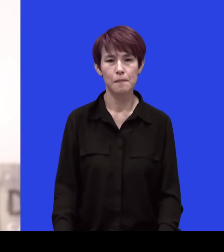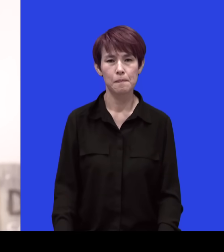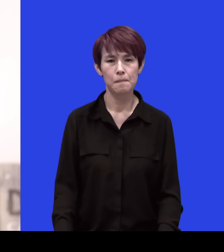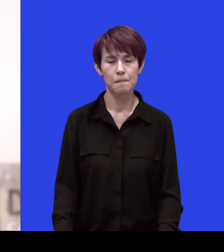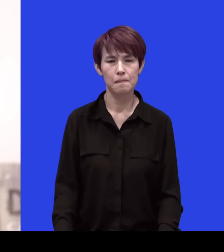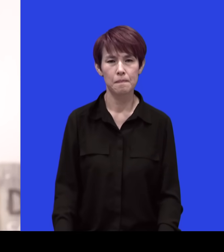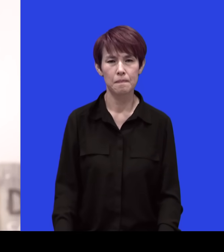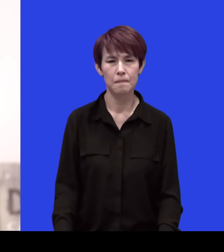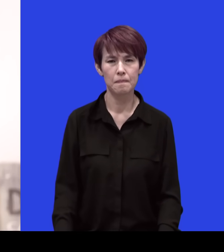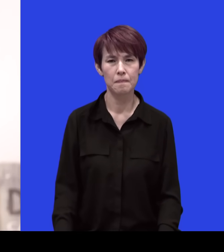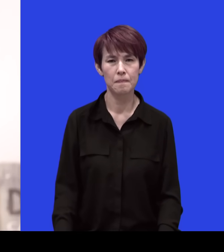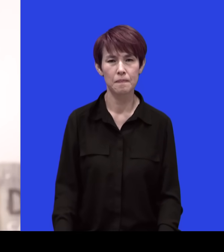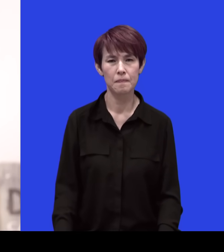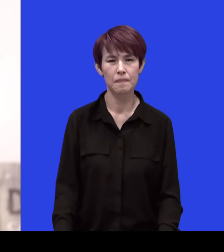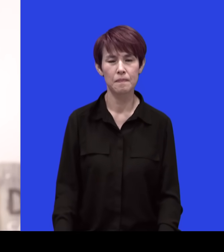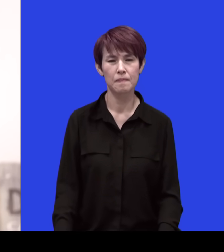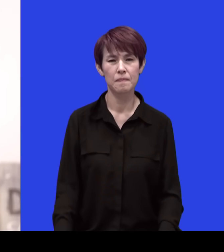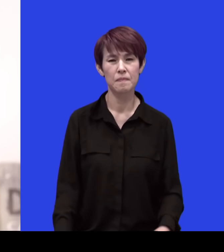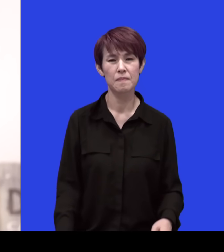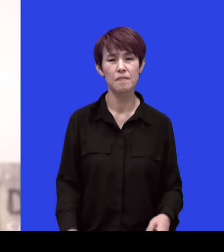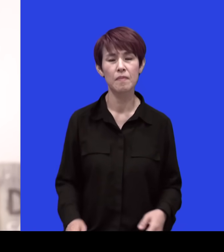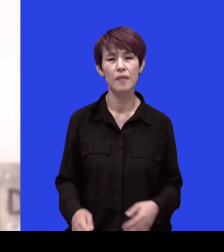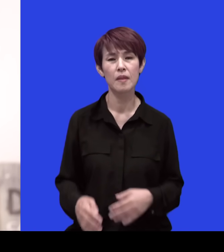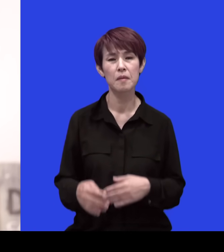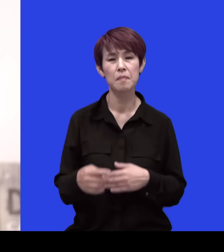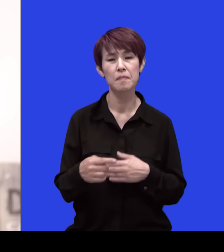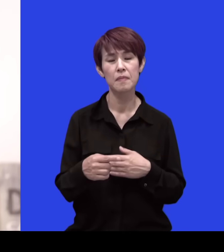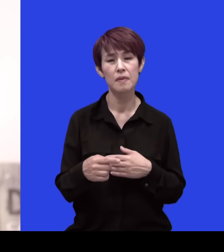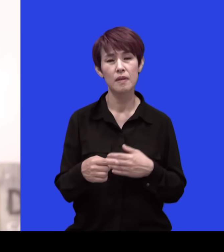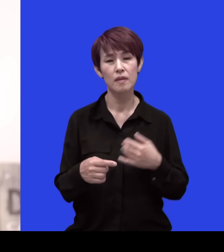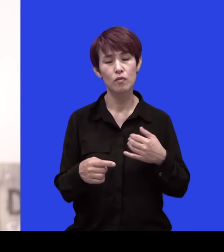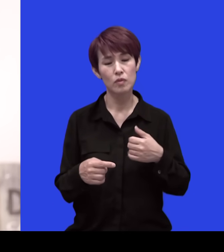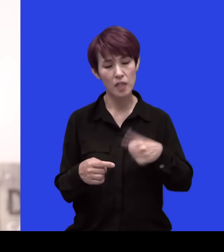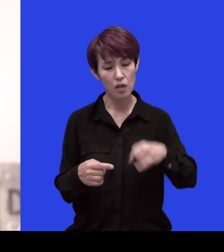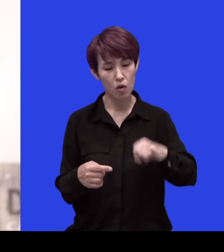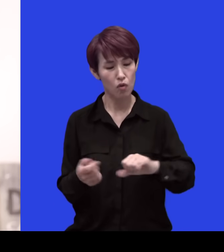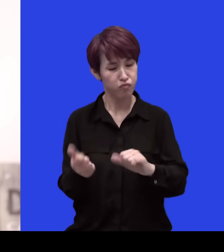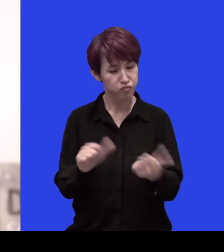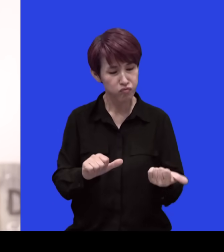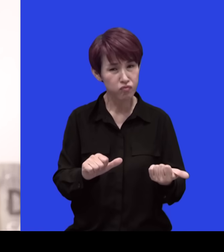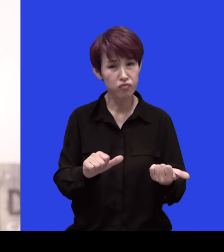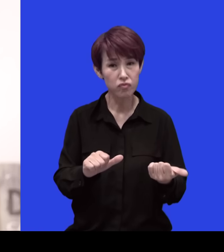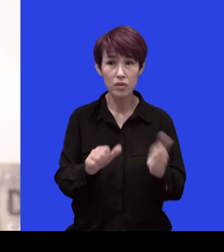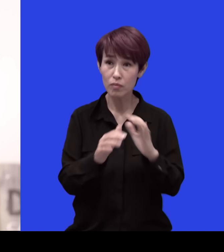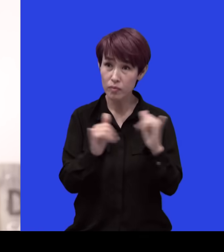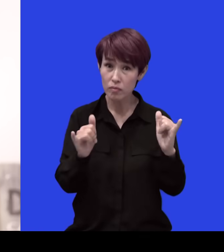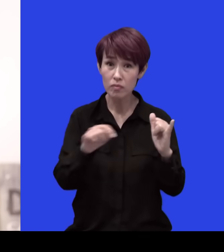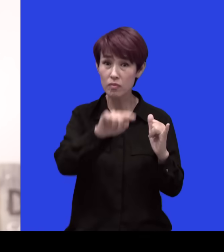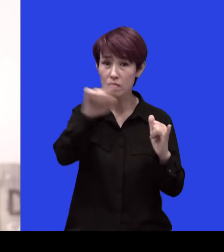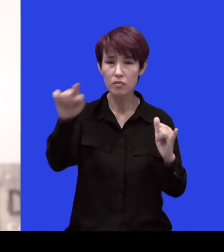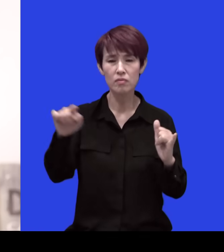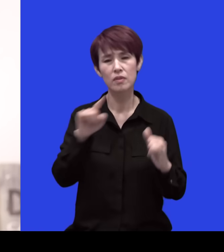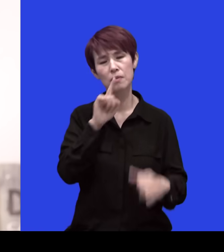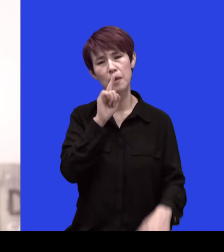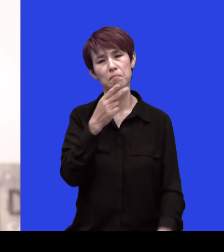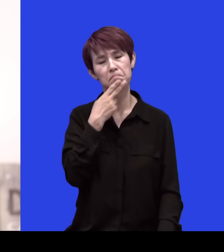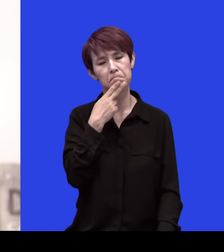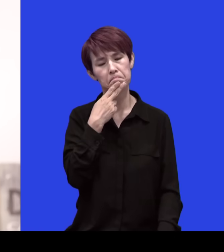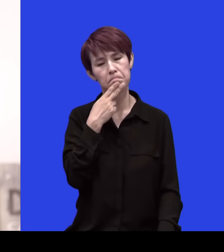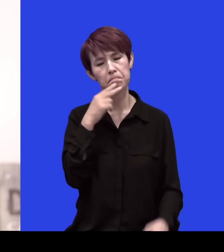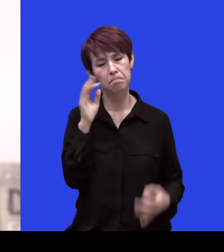아픔을 똑같이 겪은 사람끼리는 네, 네, 그냥 무언 중에도 대화가 되는 거야.